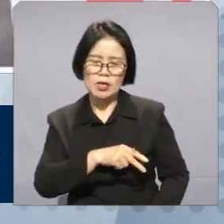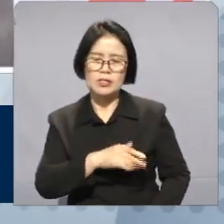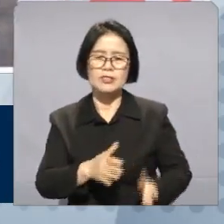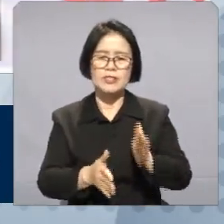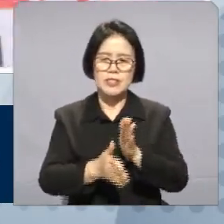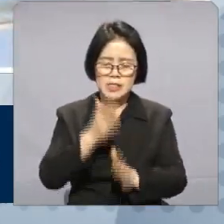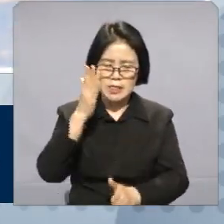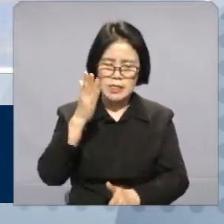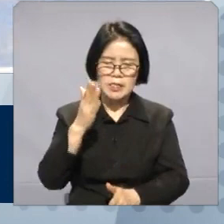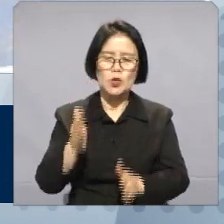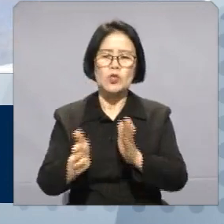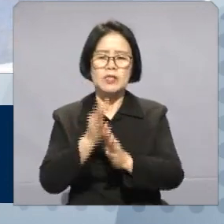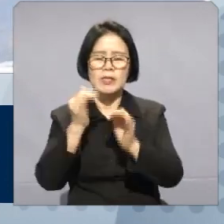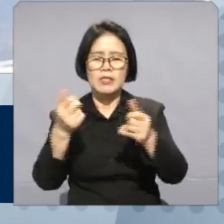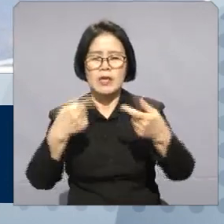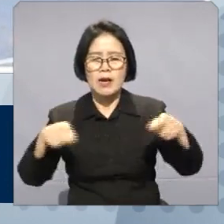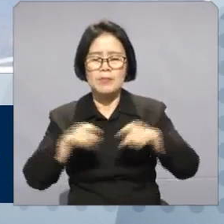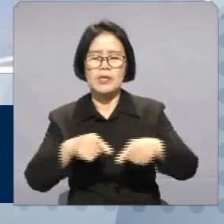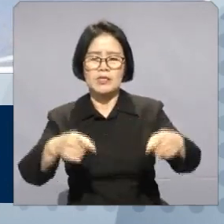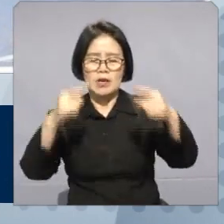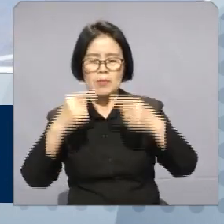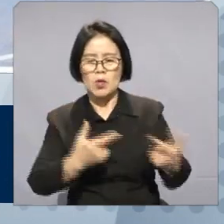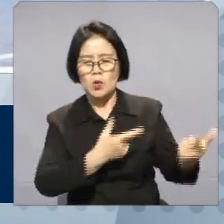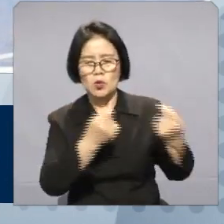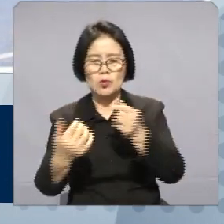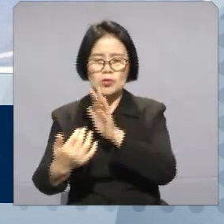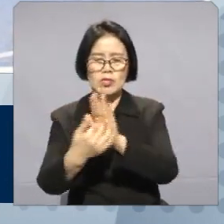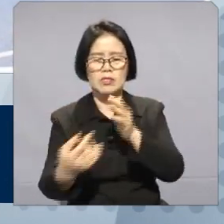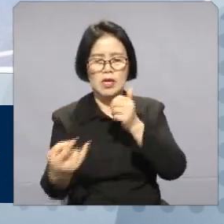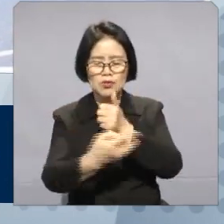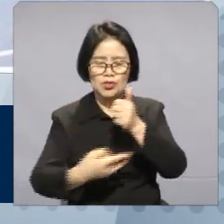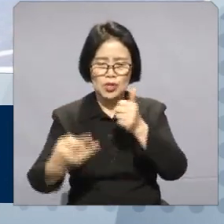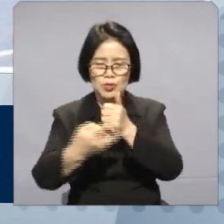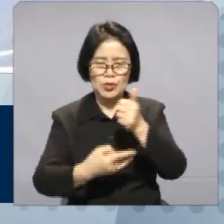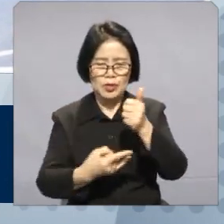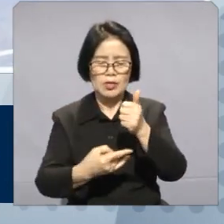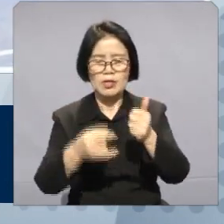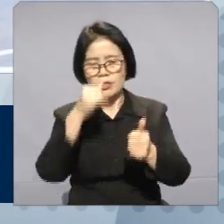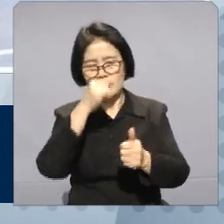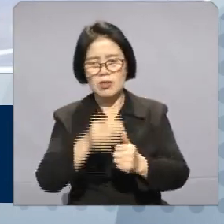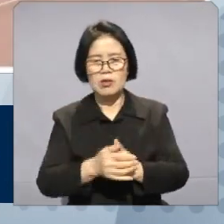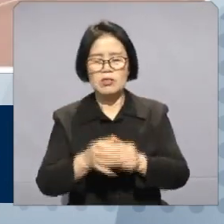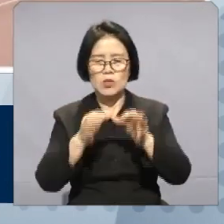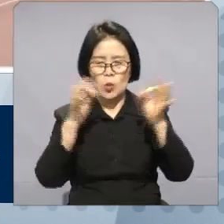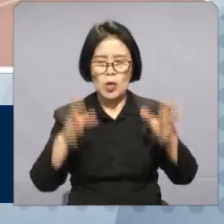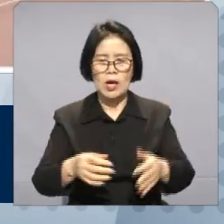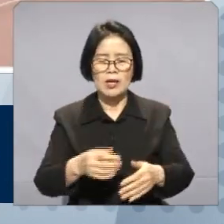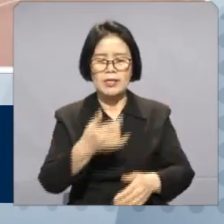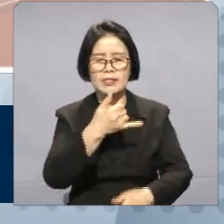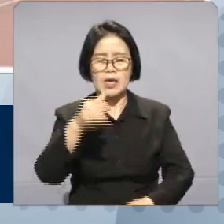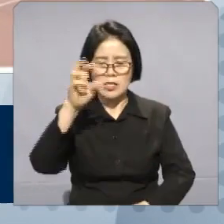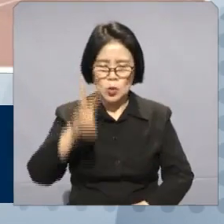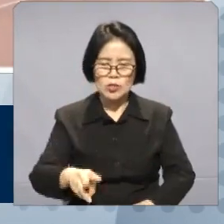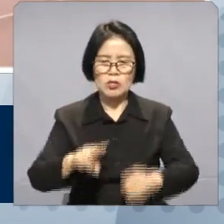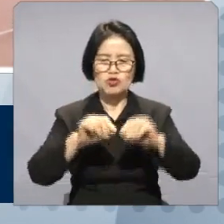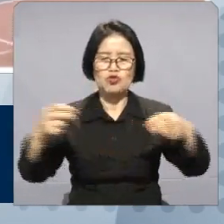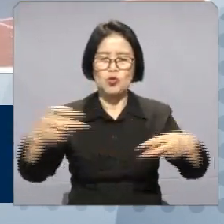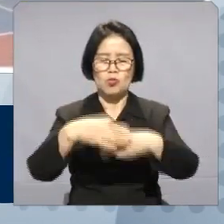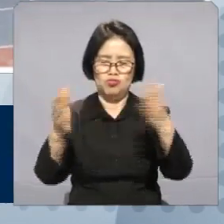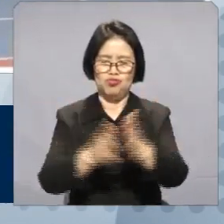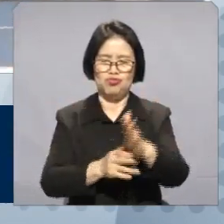시 시민들이 함께 참여하는 공동대책위원회가 구성되어 있는데요 그동안 세종시에 국토부로